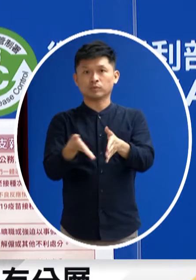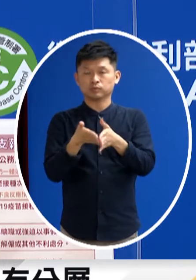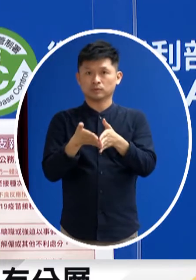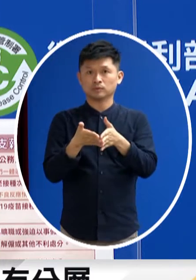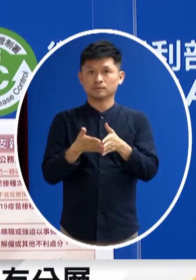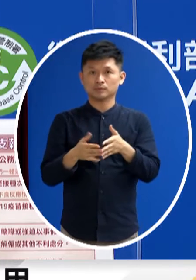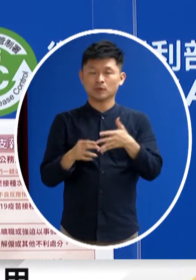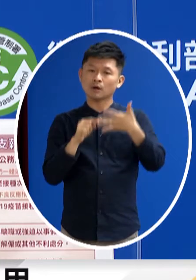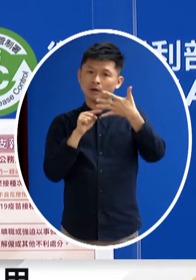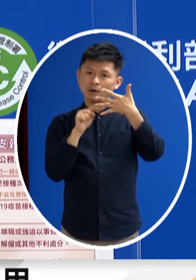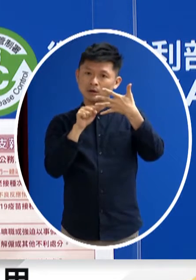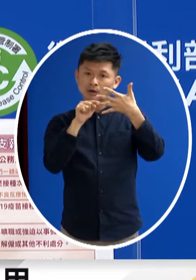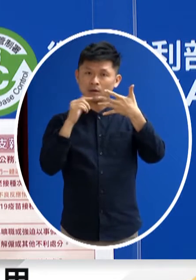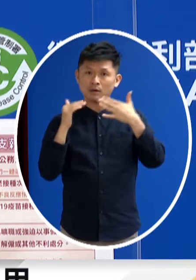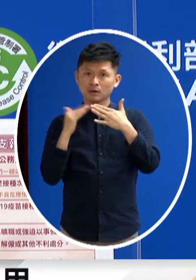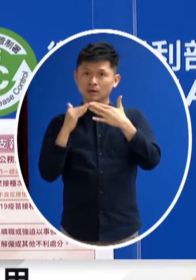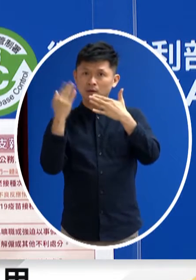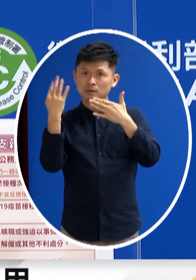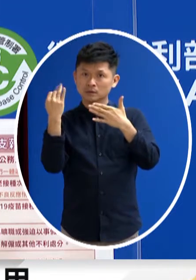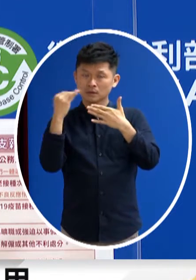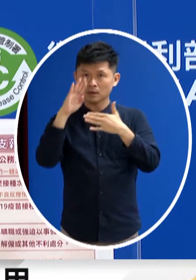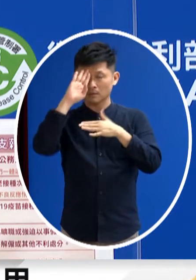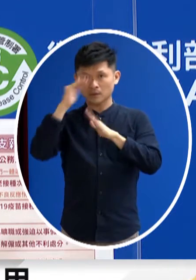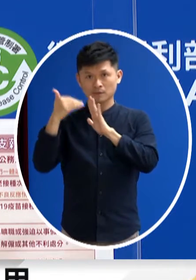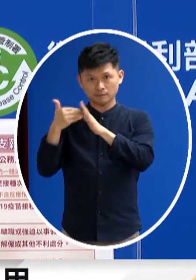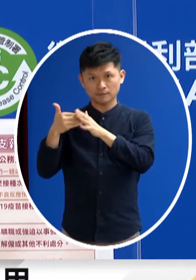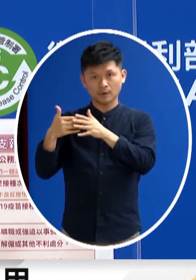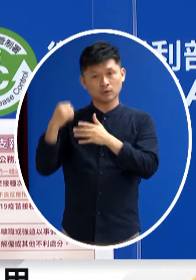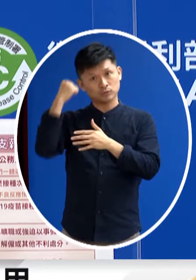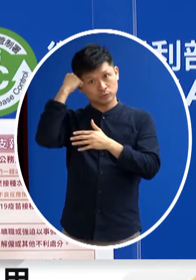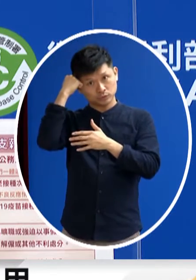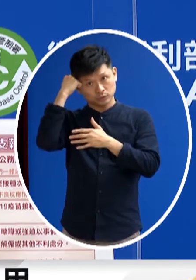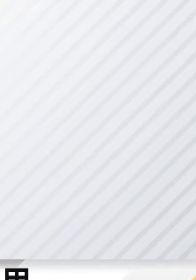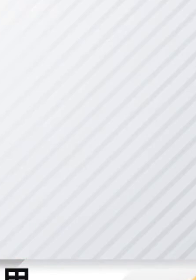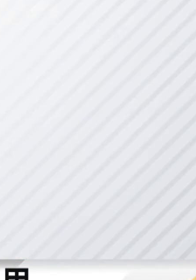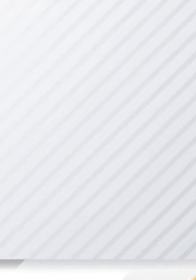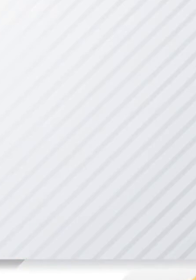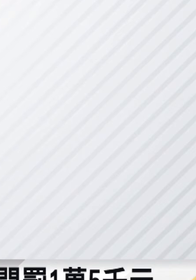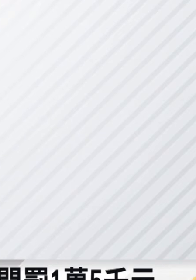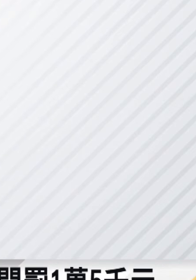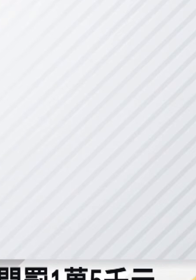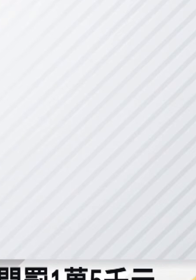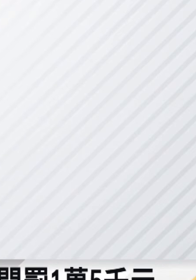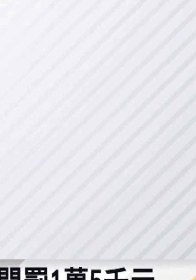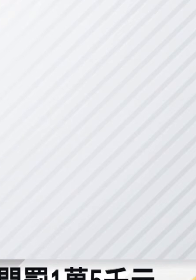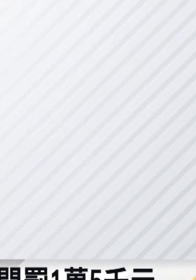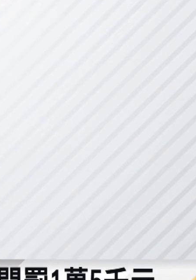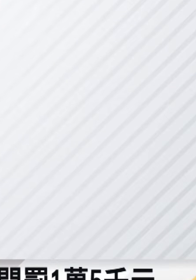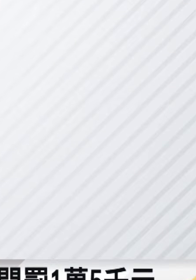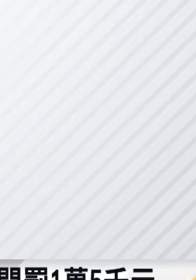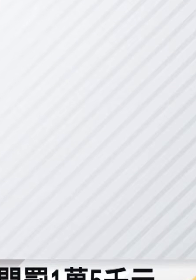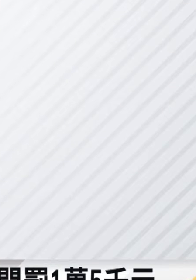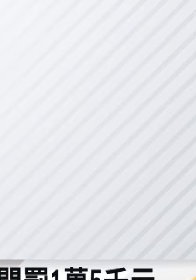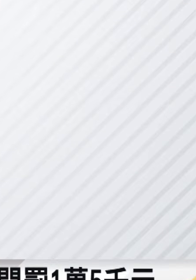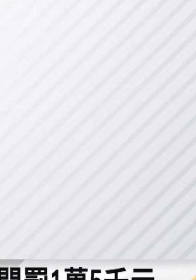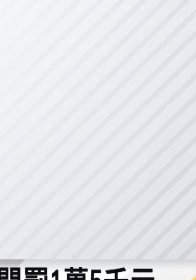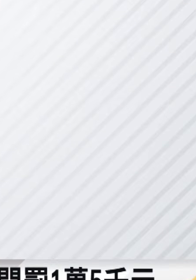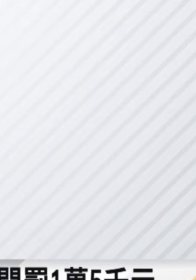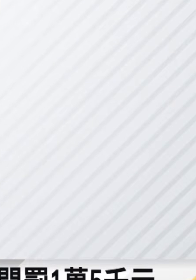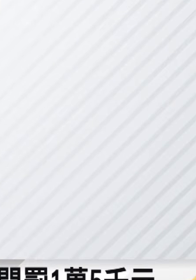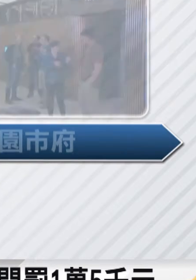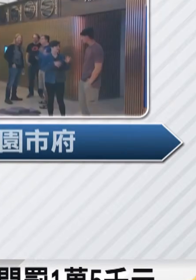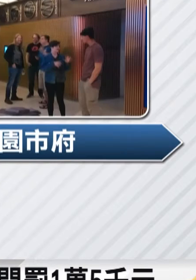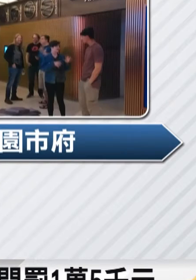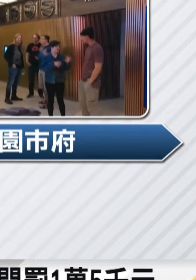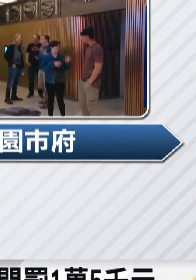有分层，有几层楼是在做简易旅社之用。 根据了解，诺富特饭店分为一馆和二馆，只